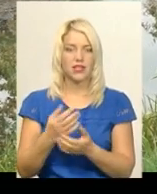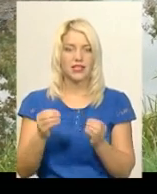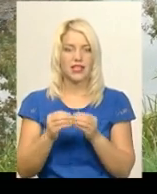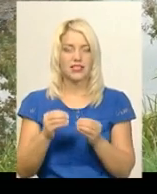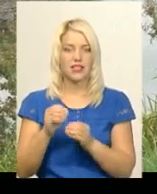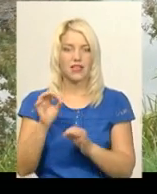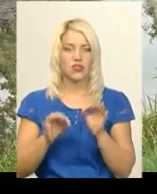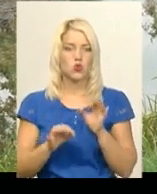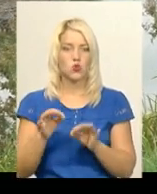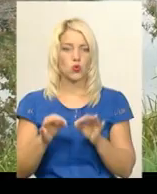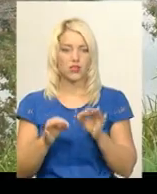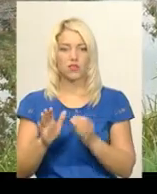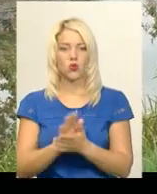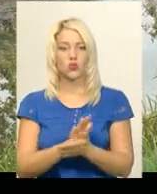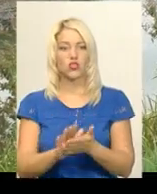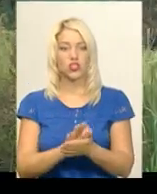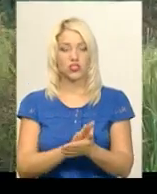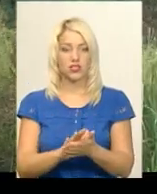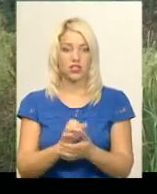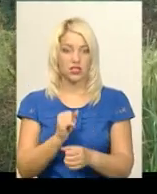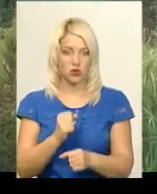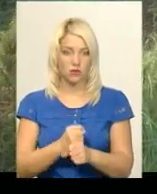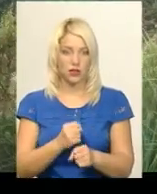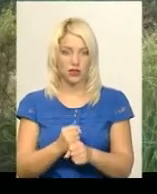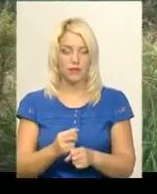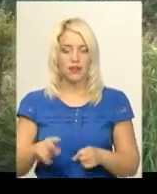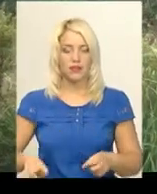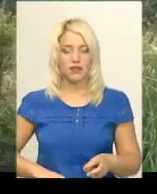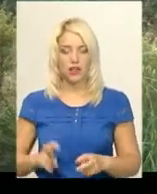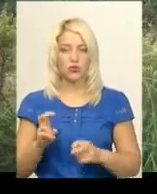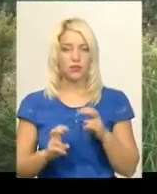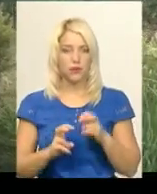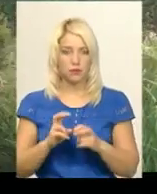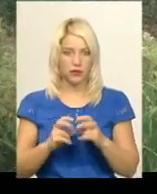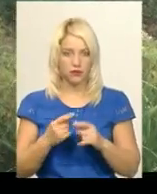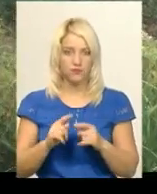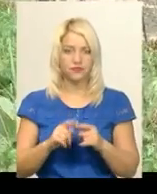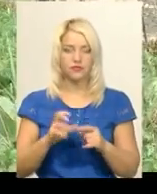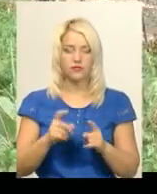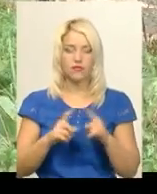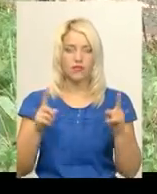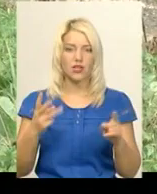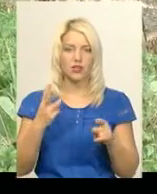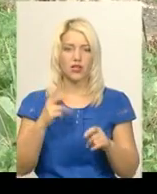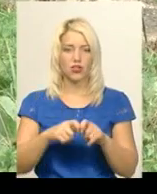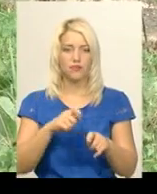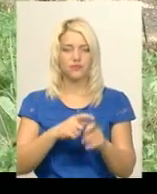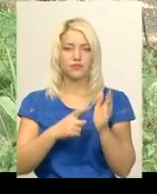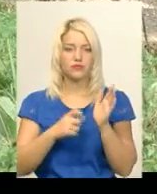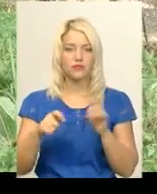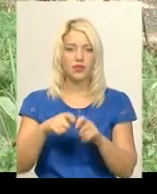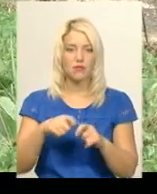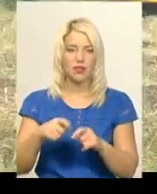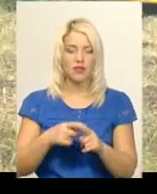розчистки зроблено. Директор підприємства-підрядника каже, на відрізку в 3 кілометри 600 метрів від дамби на